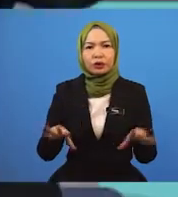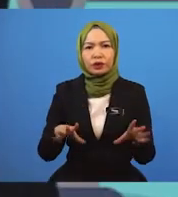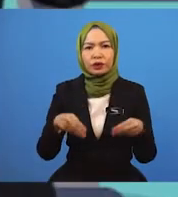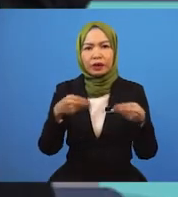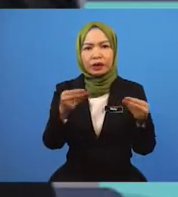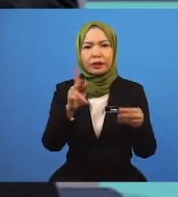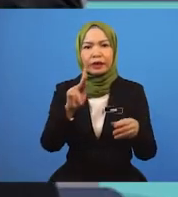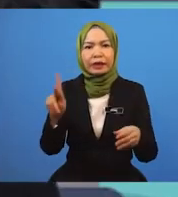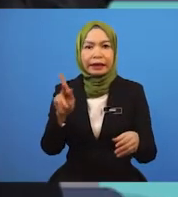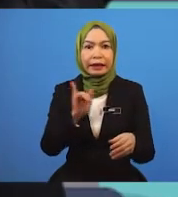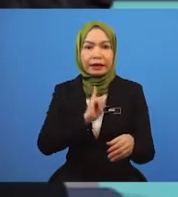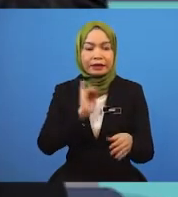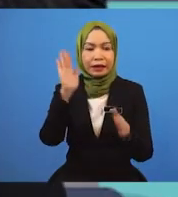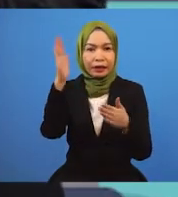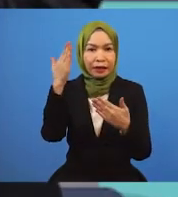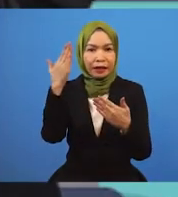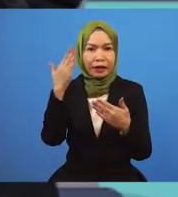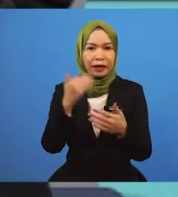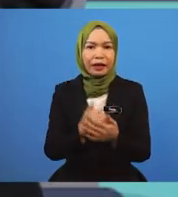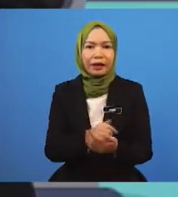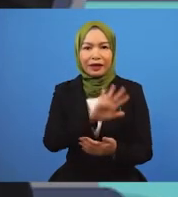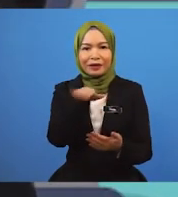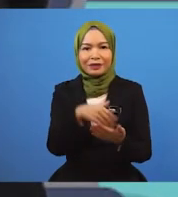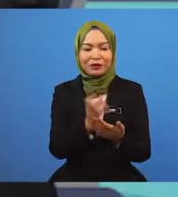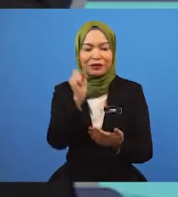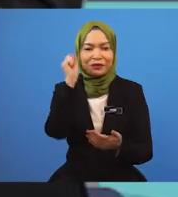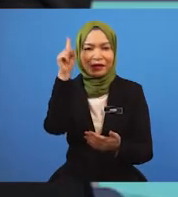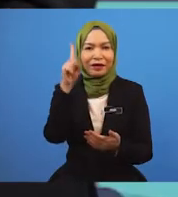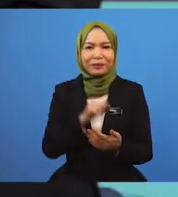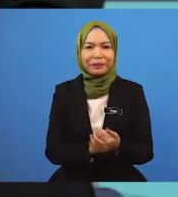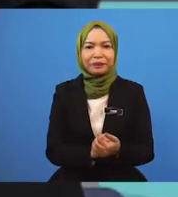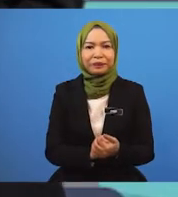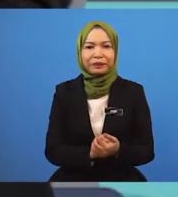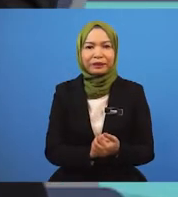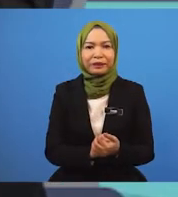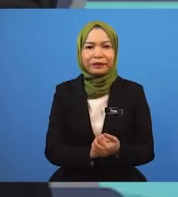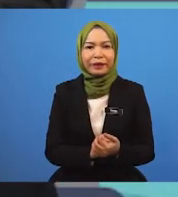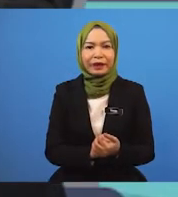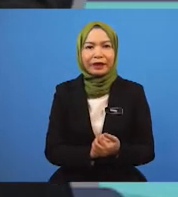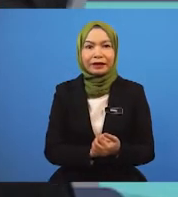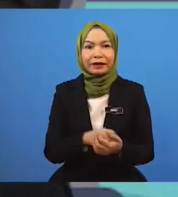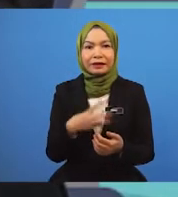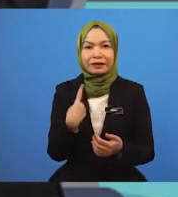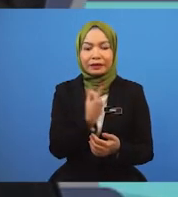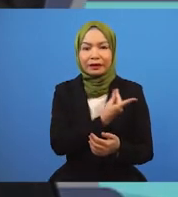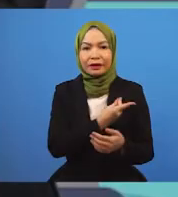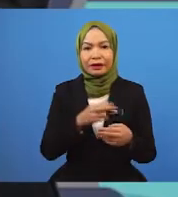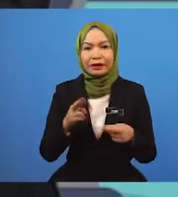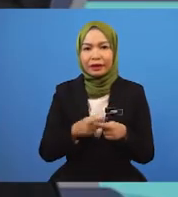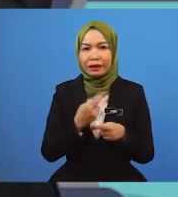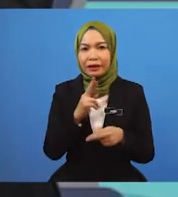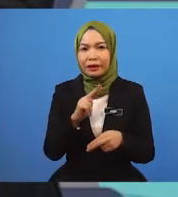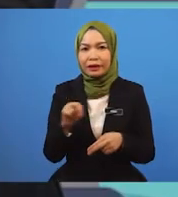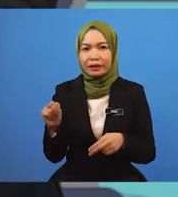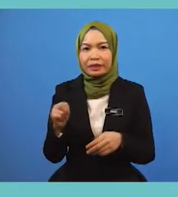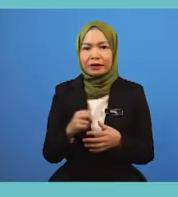bincangkan. Kami harap murid-murid fahamnya. Baiklah, kita simpulkan pembelajaran pada